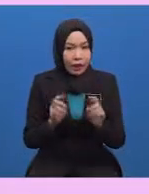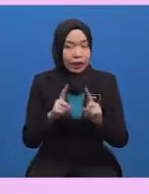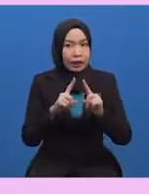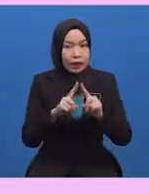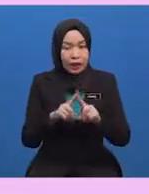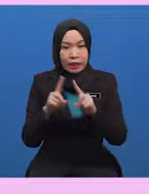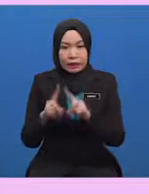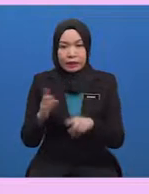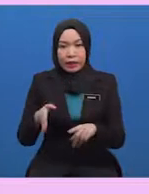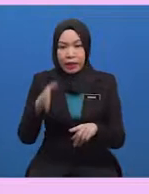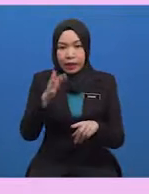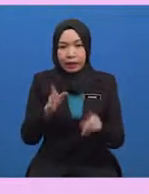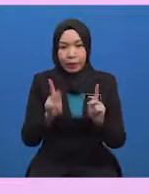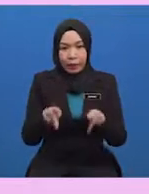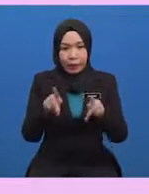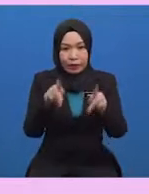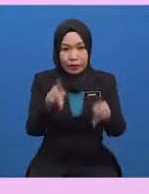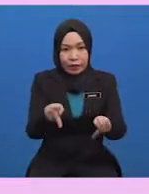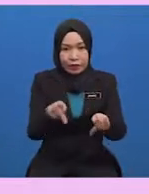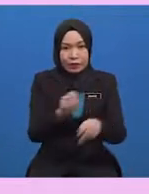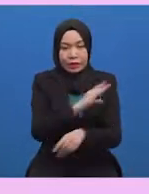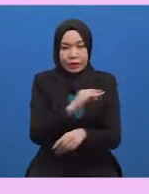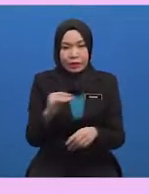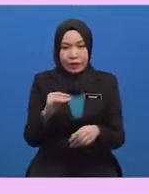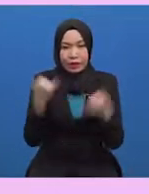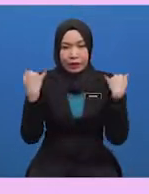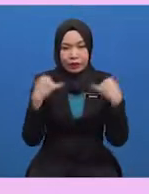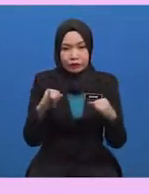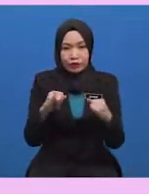dan menjual kembali sebagai barangan siap.